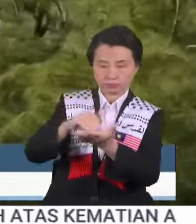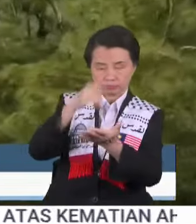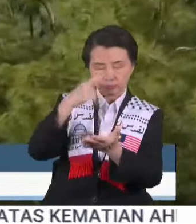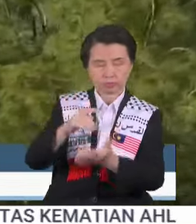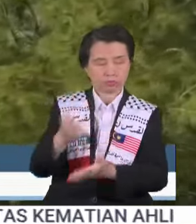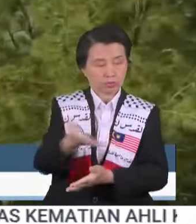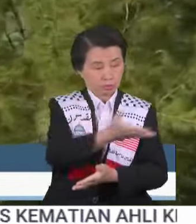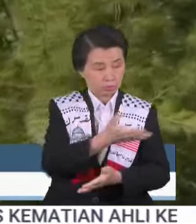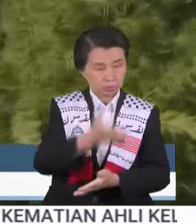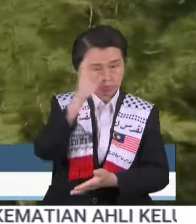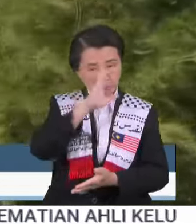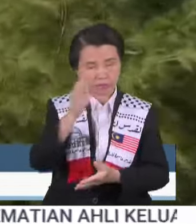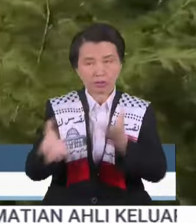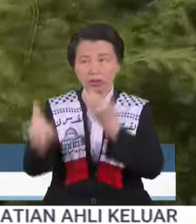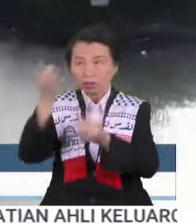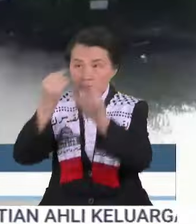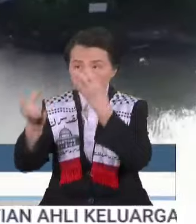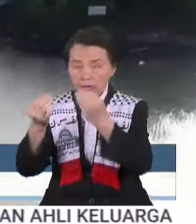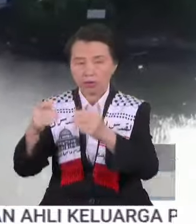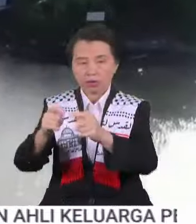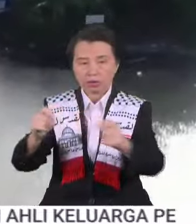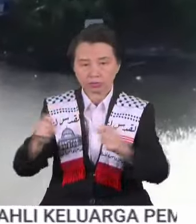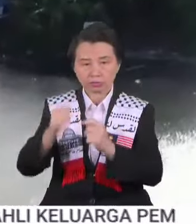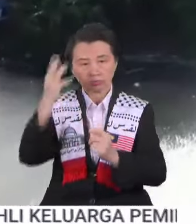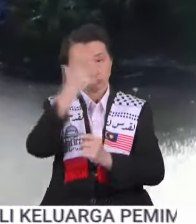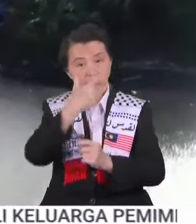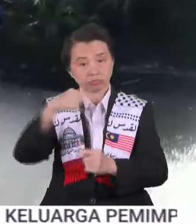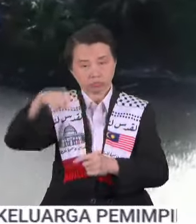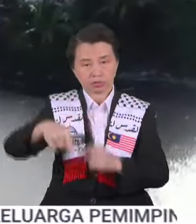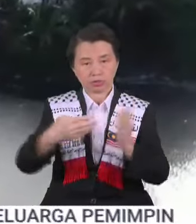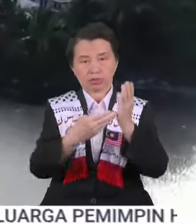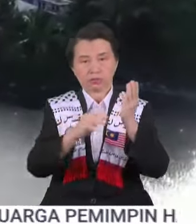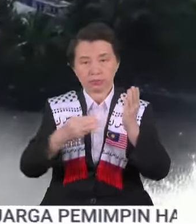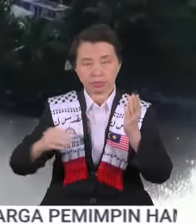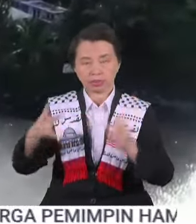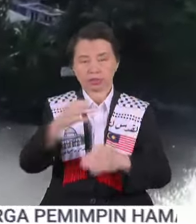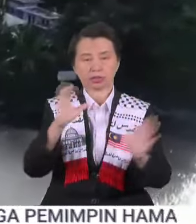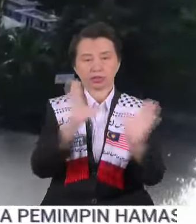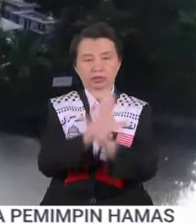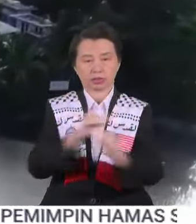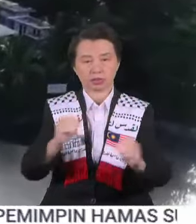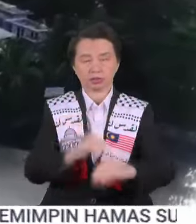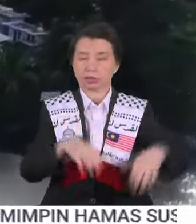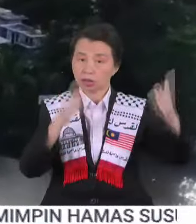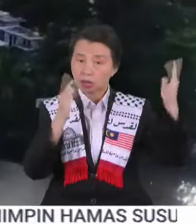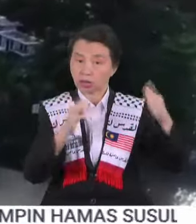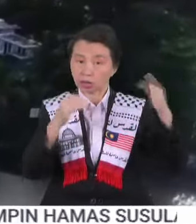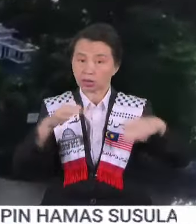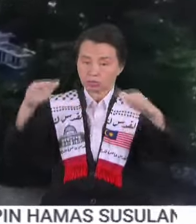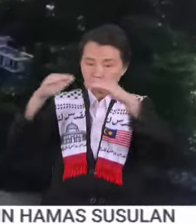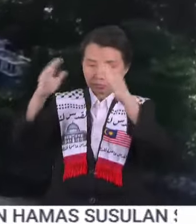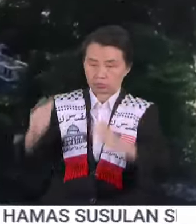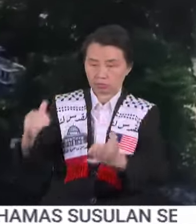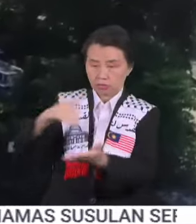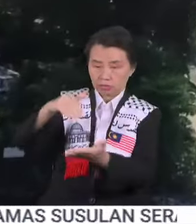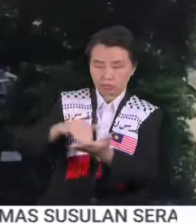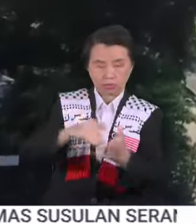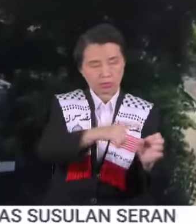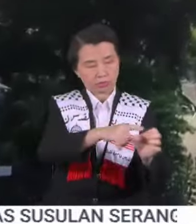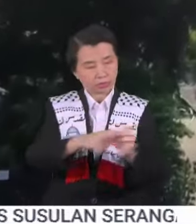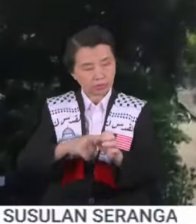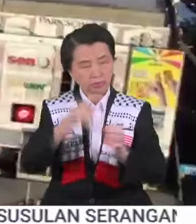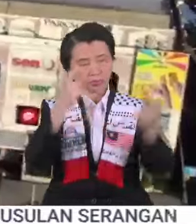bagi mereka yang mencari maklumat mengenai tempat-tempat menarik di Miri dan Sarawak. Beliau berharap kemudahan itu juga akan dapat menarik lebih